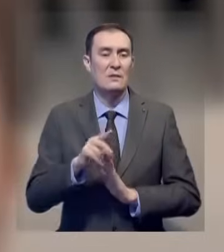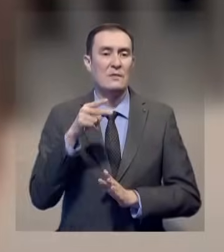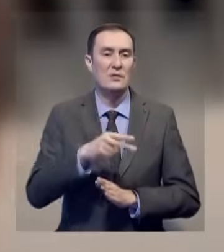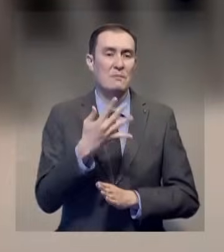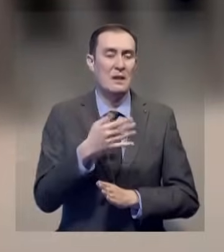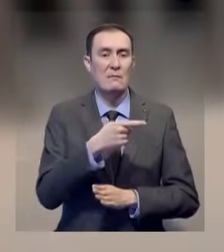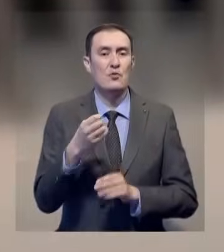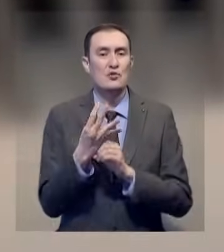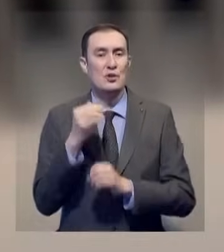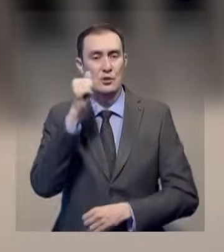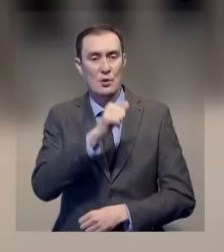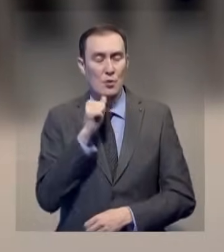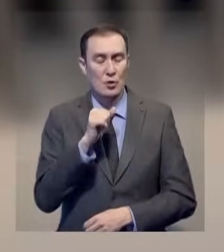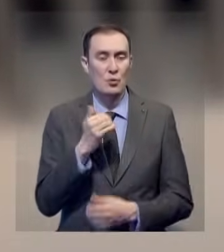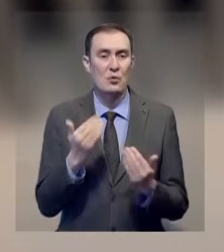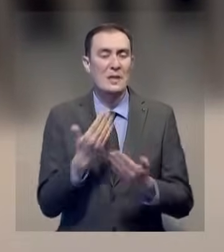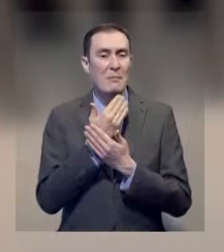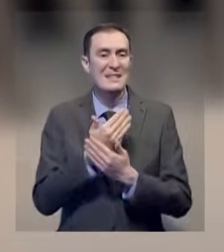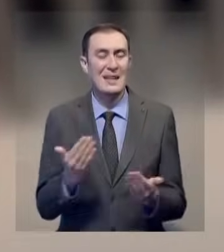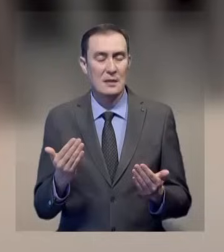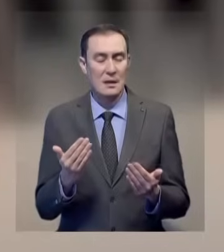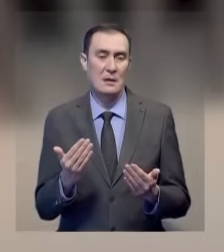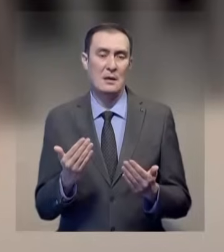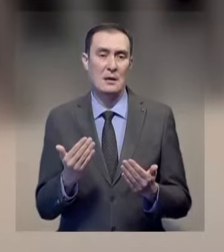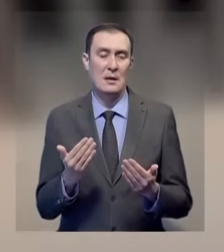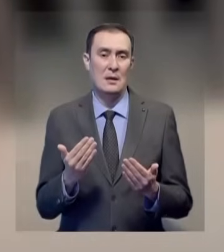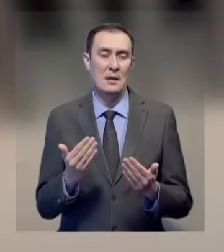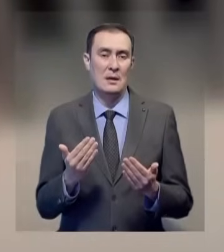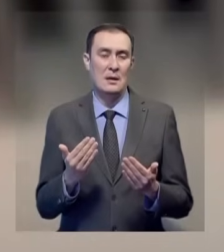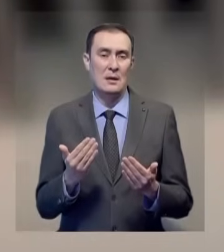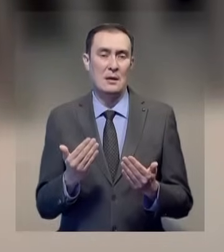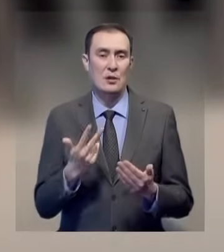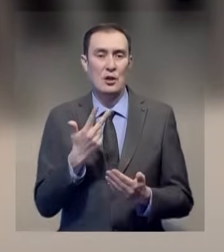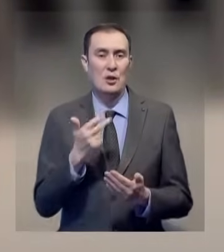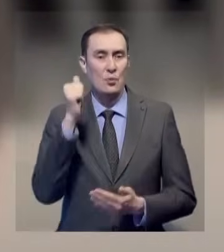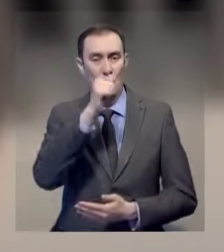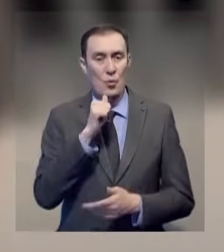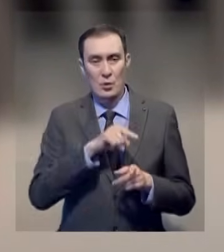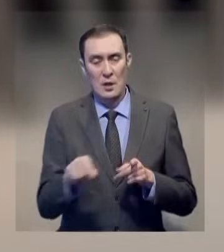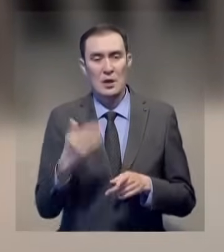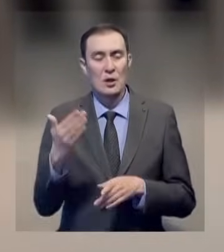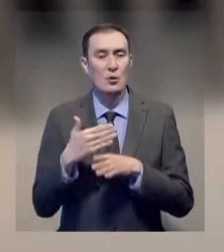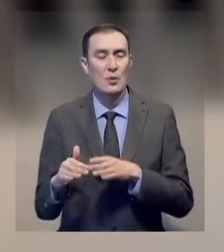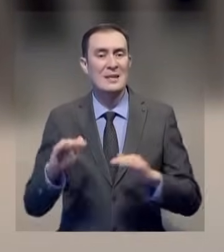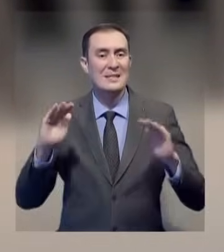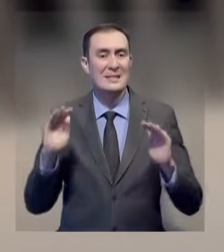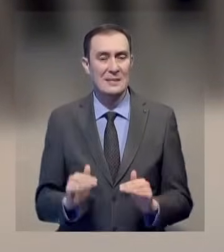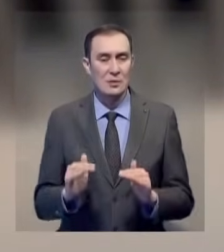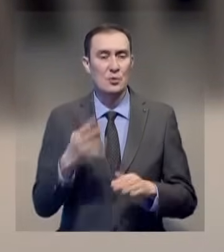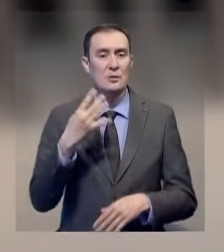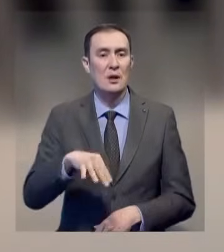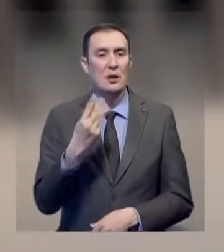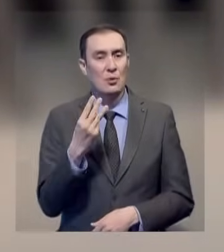годы. То за последние 3 года эта доля снизилась до